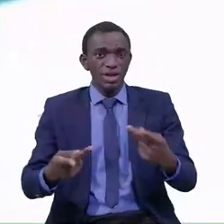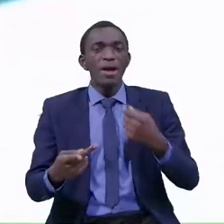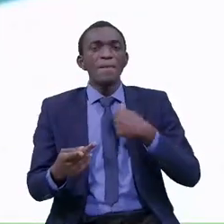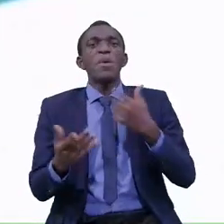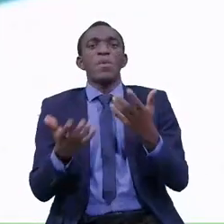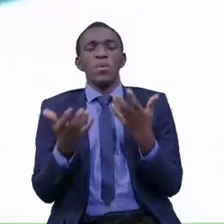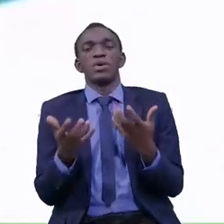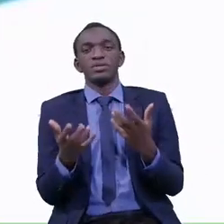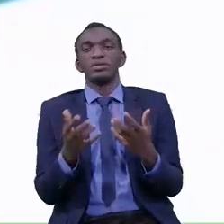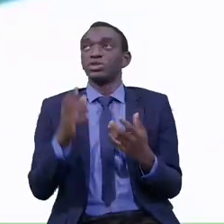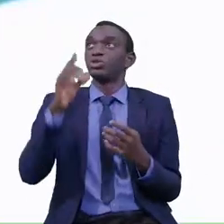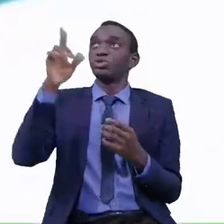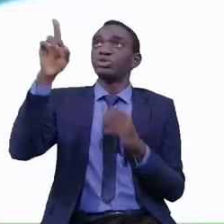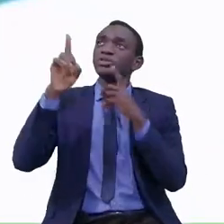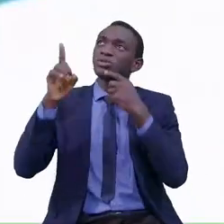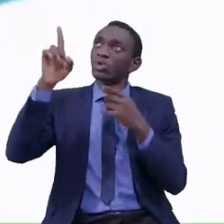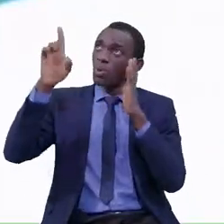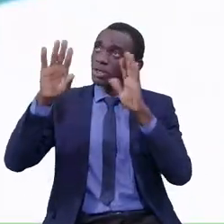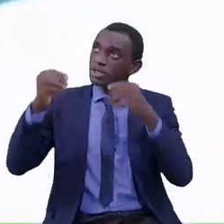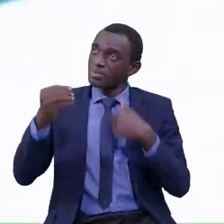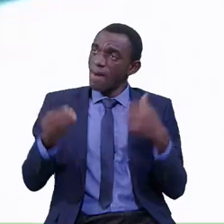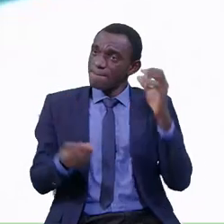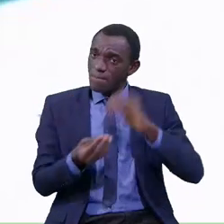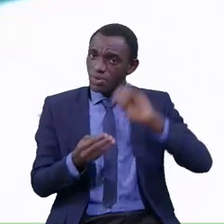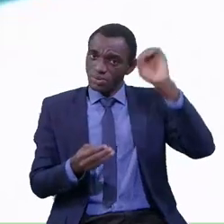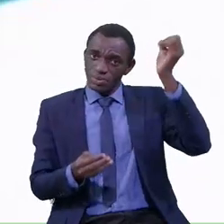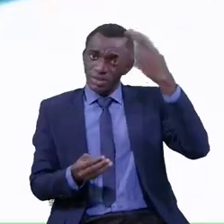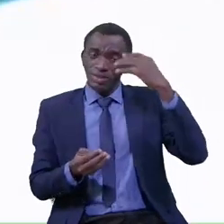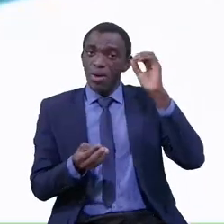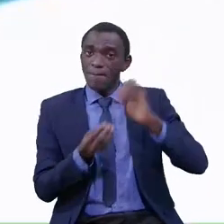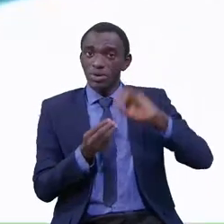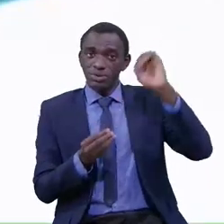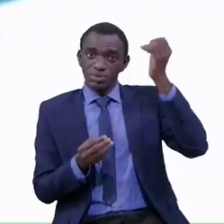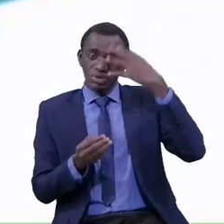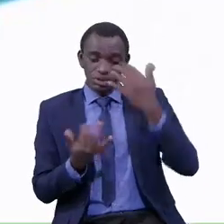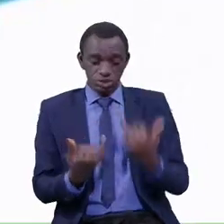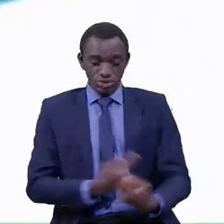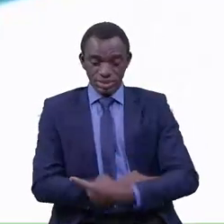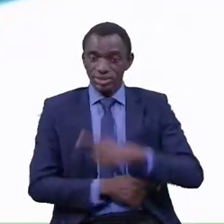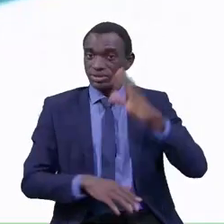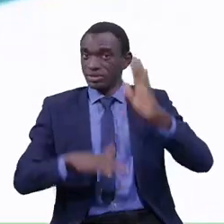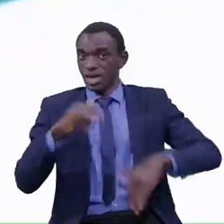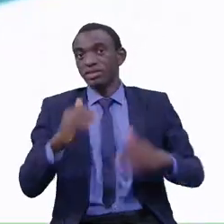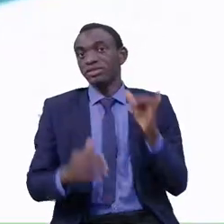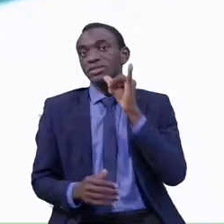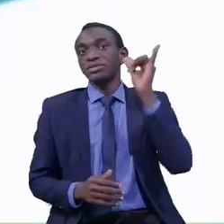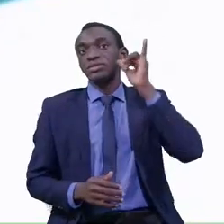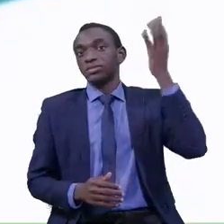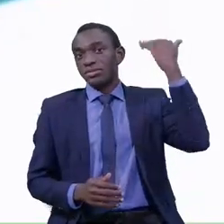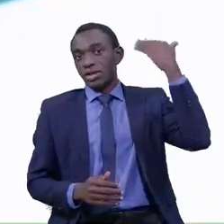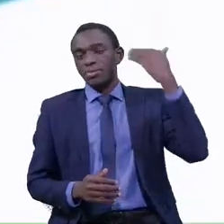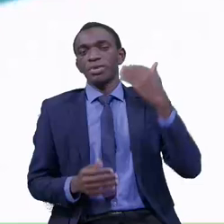me donner plus de grâce. Plus de grâce aujourd'hui, plus que la grâce d'hier. Parce que les